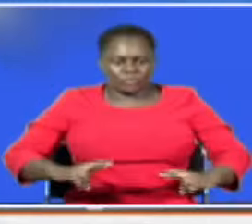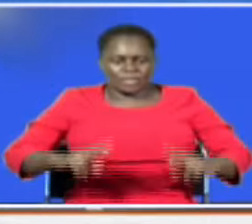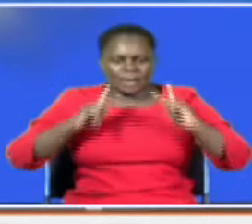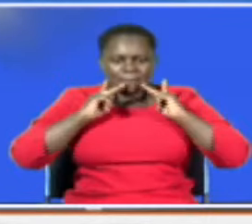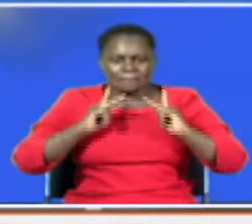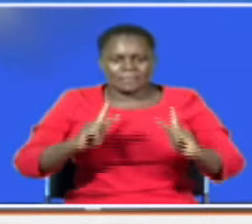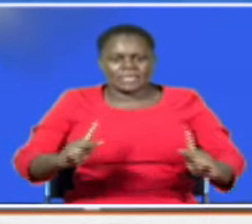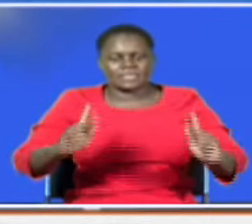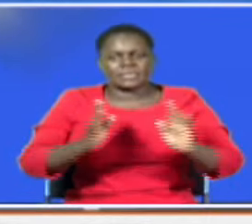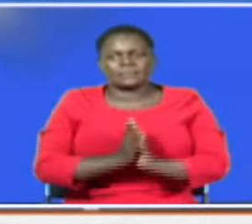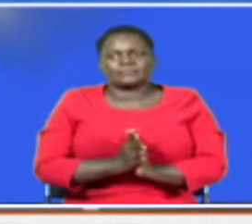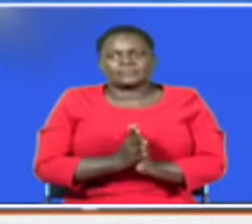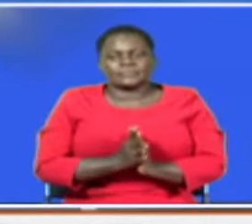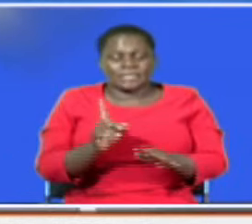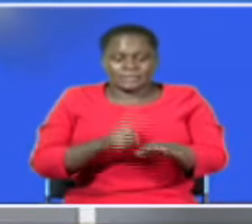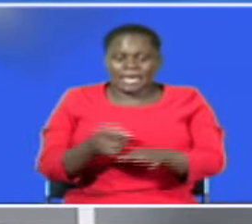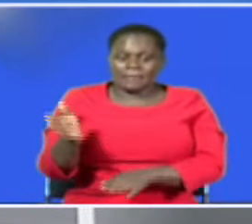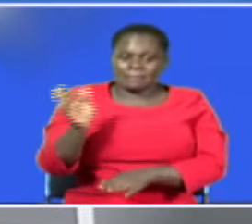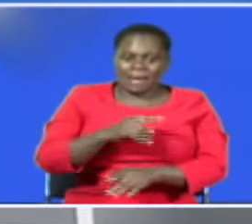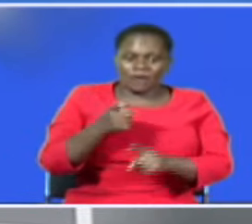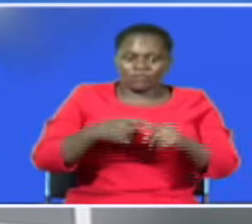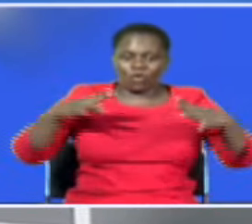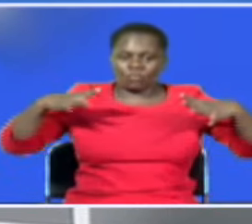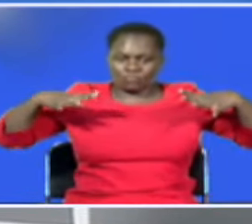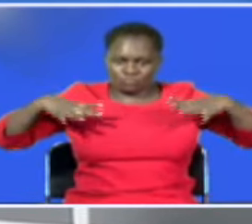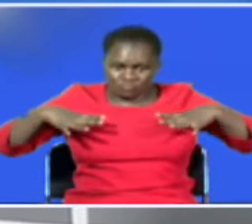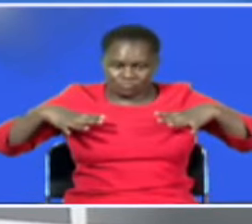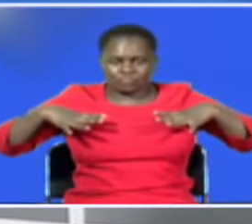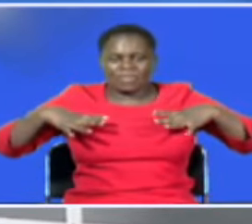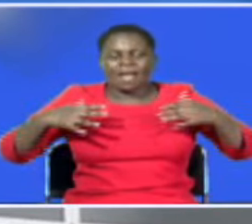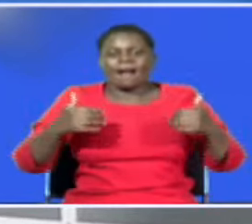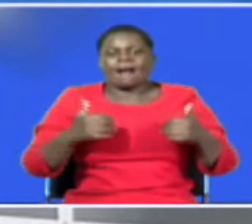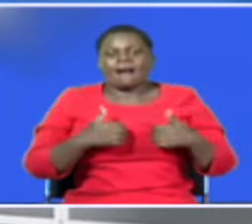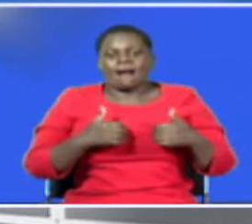peponi. Na nitakaporejea kutoka pumziko fupi, mtazamaji, nitakuwa na kujuza yanayo